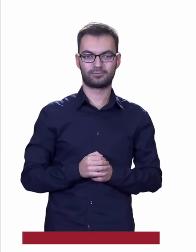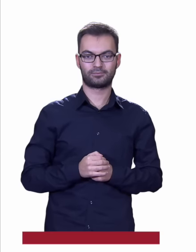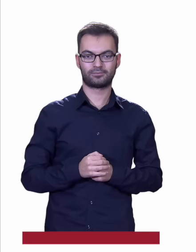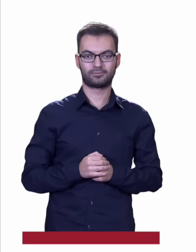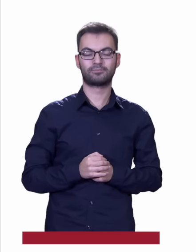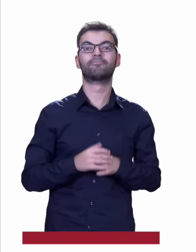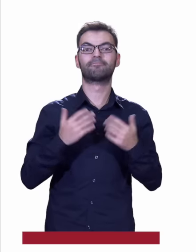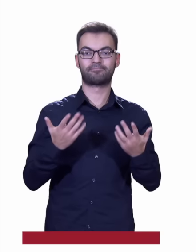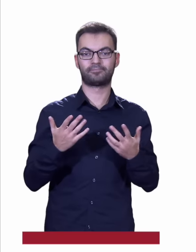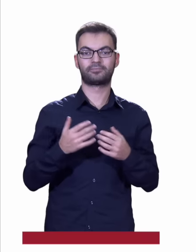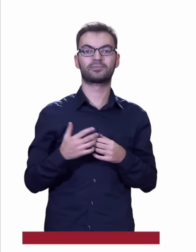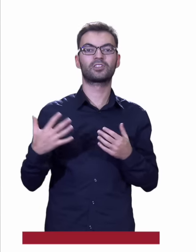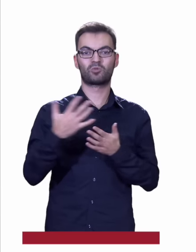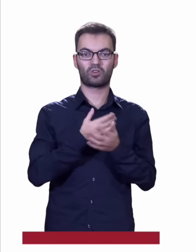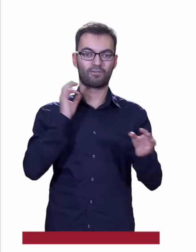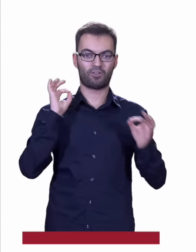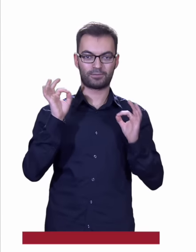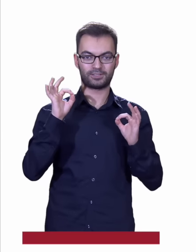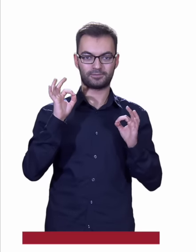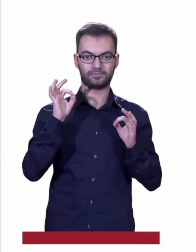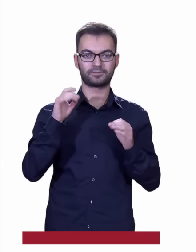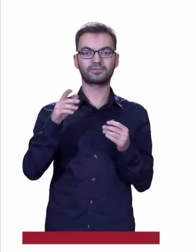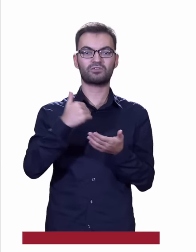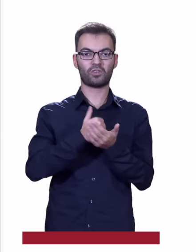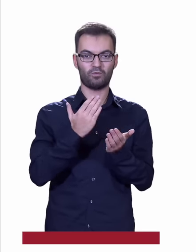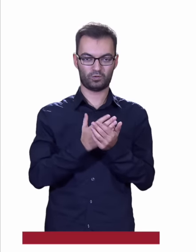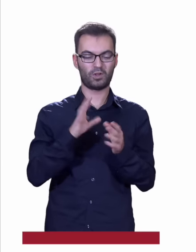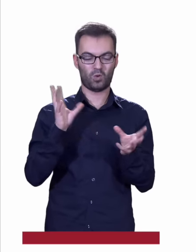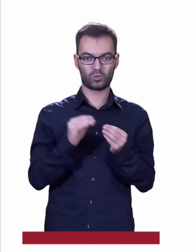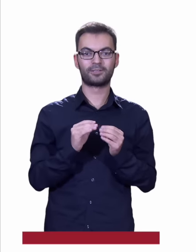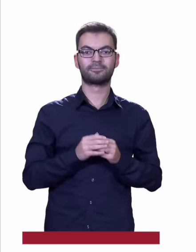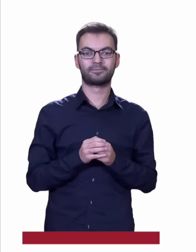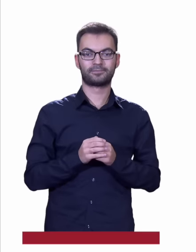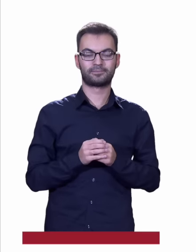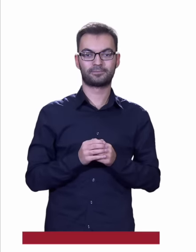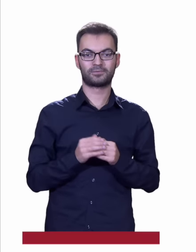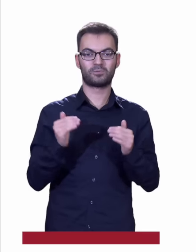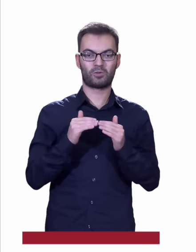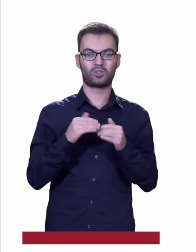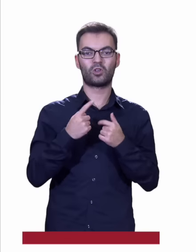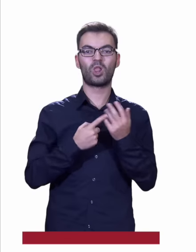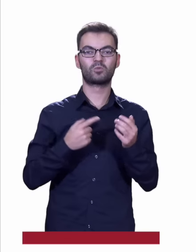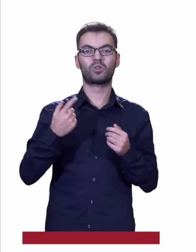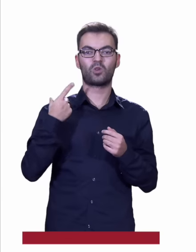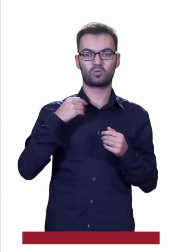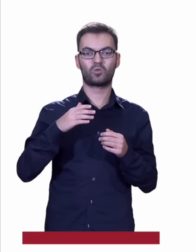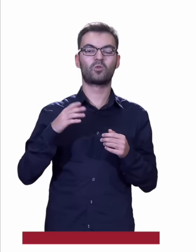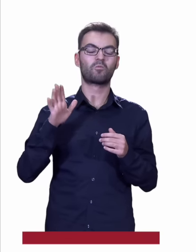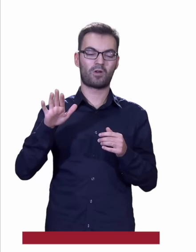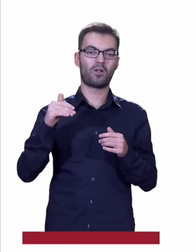Jeżeli chodzi o zbiorczą informację według województw, w stosunku do liczby uprawnionych